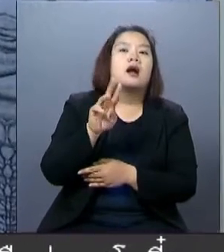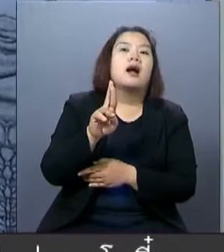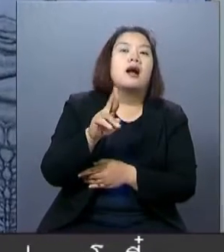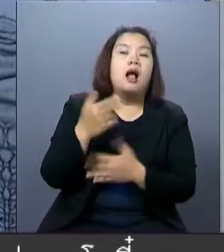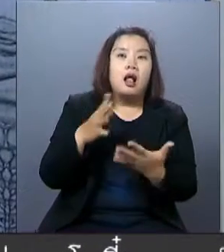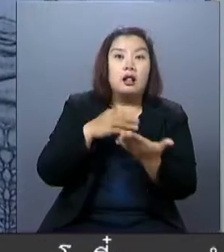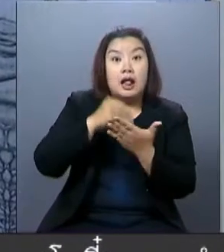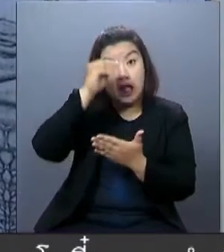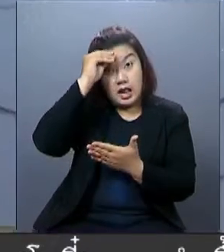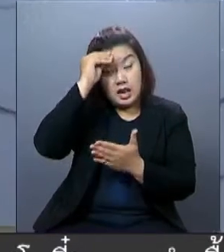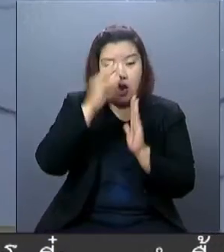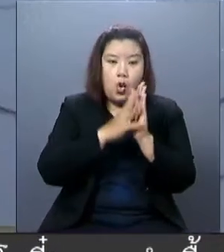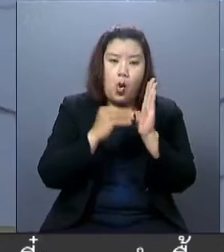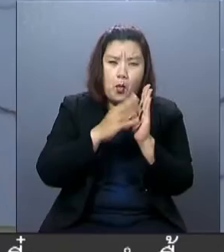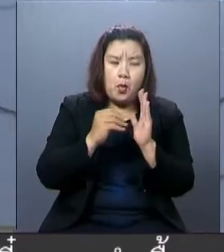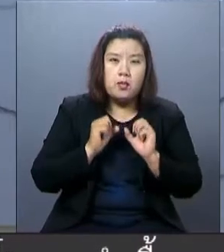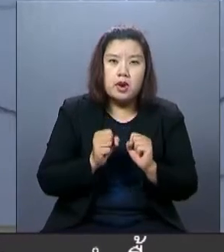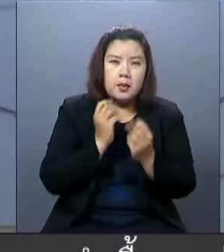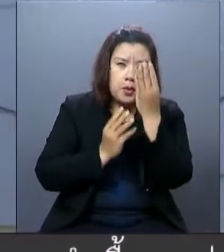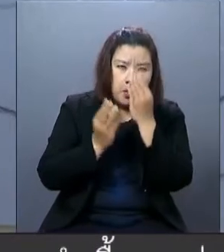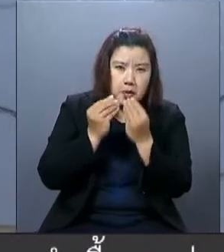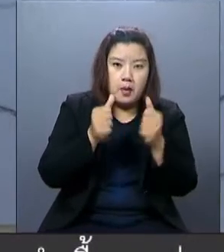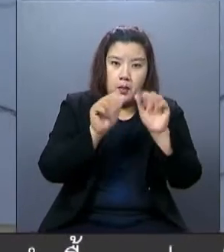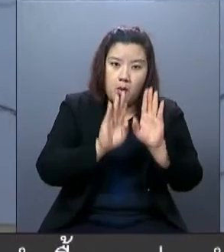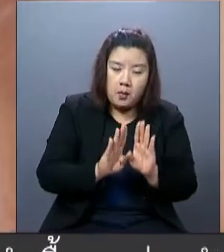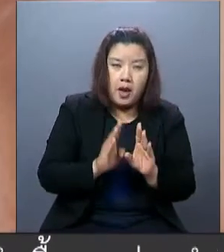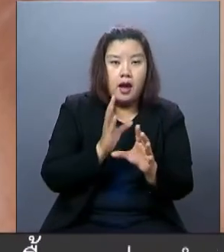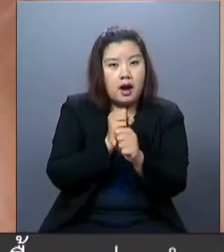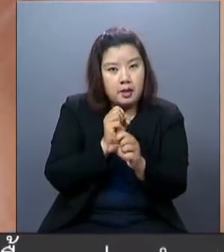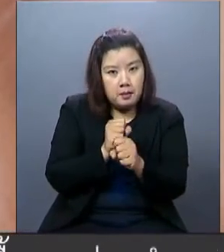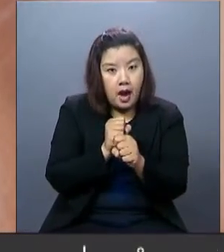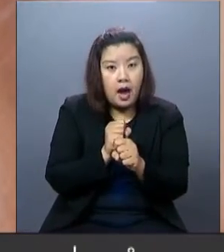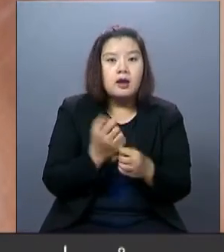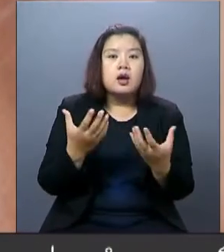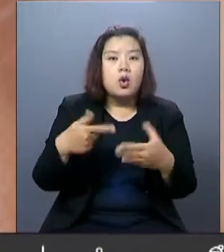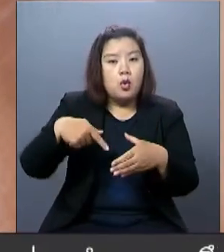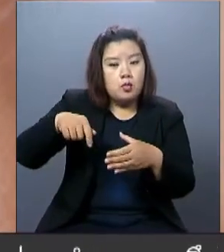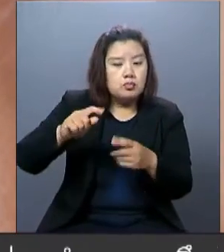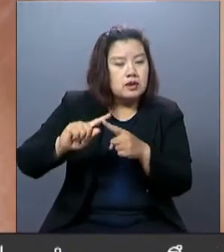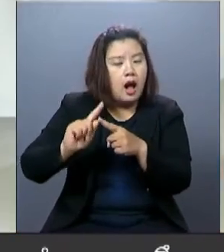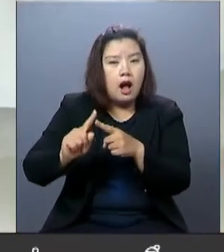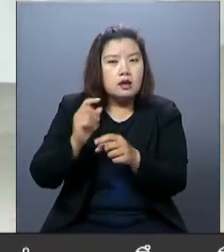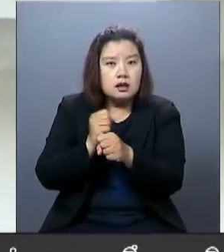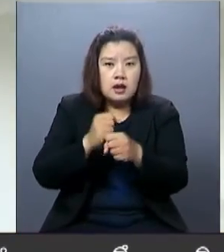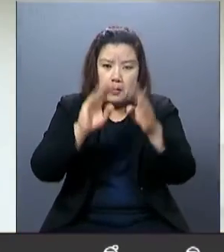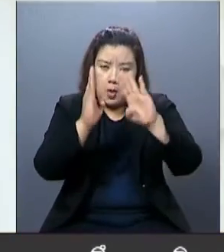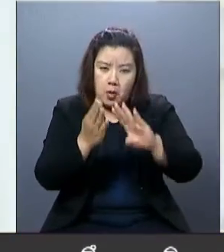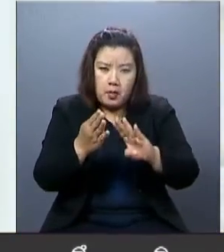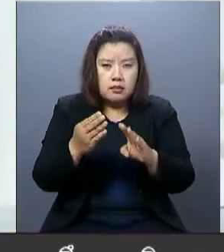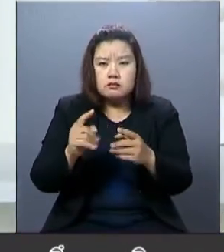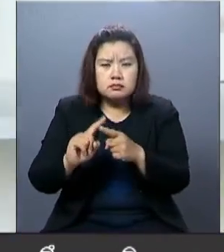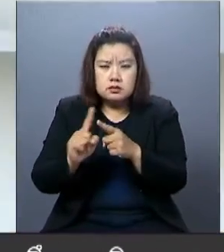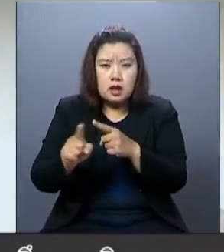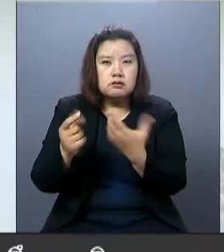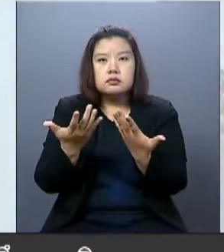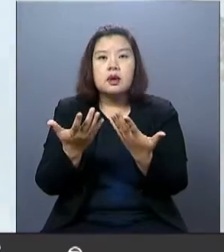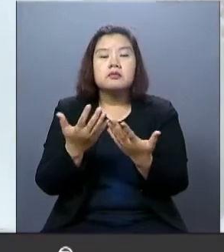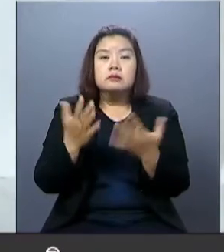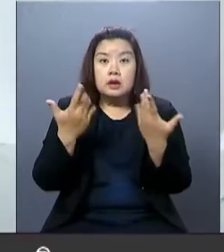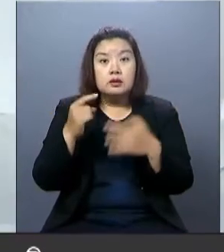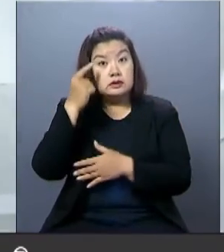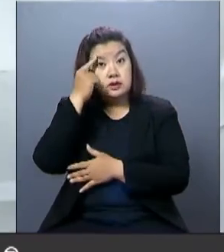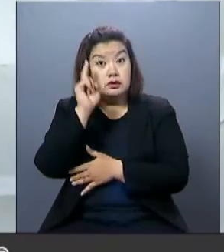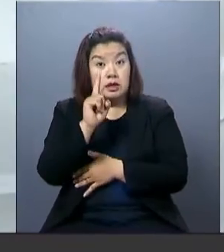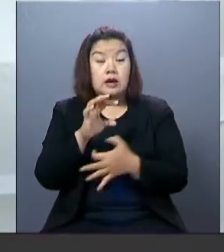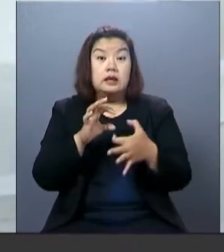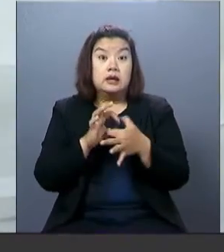เรียนรู้ให้มากที่สุดทั้งการออกแบบปั้นโครงหล่อปูนและกำหนดสัดส่วนคุณค่าของผลงานไม่ใช่เพียงเพราะเป็นงานพุ